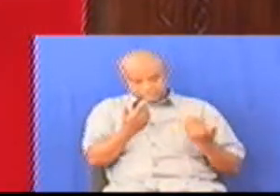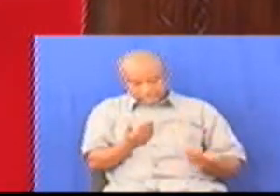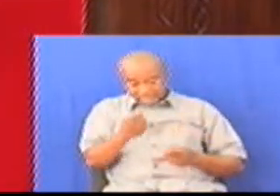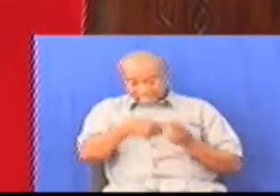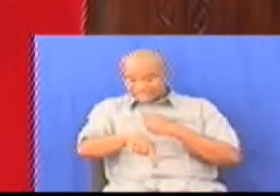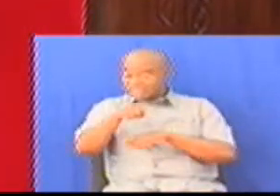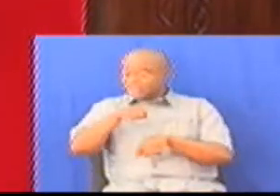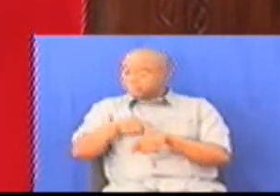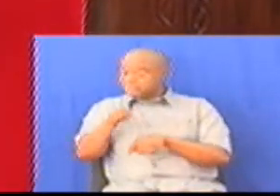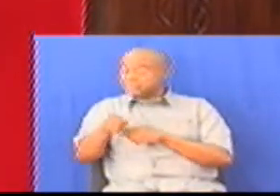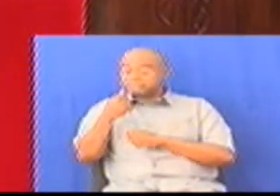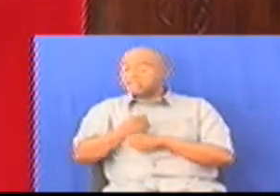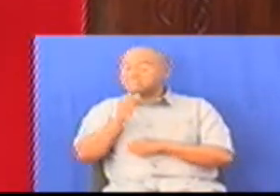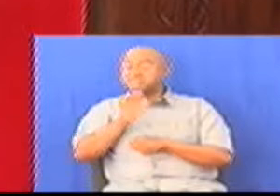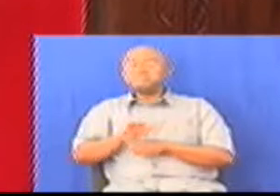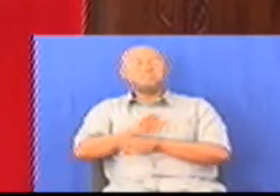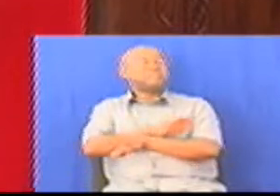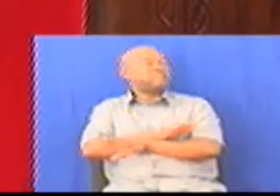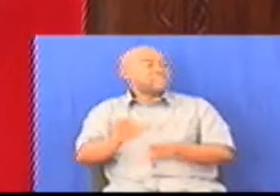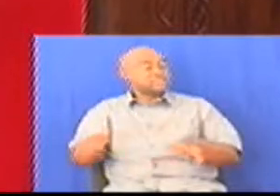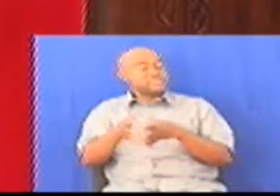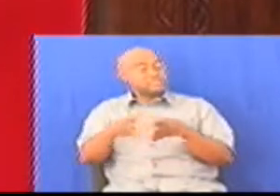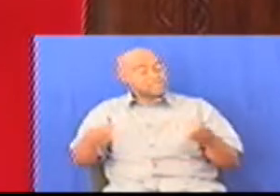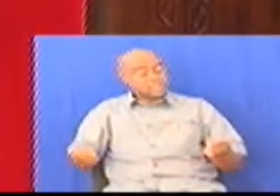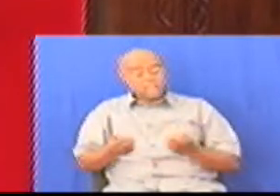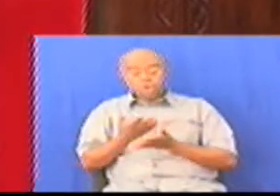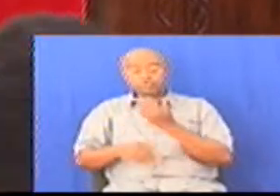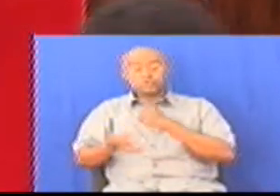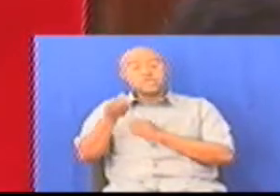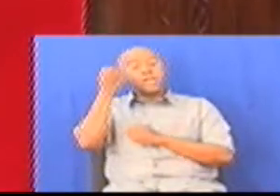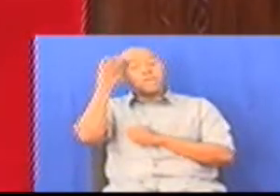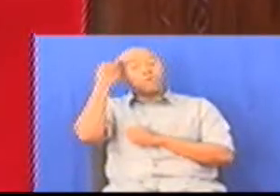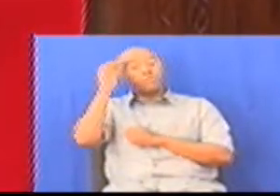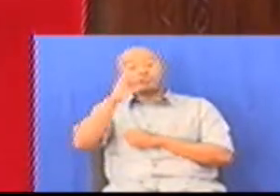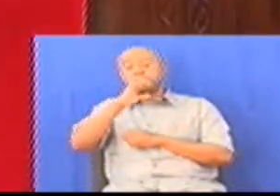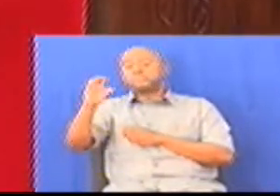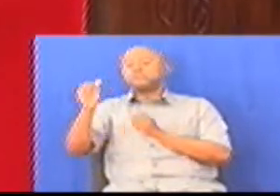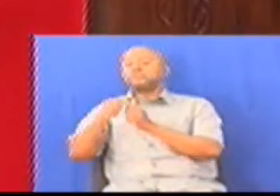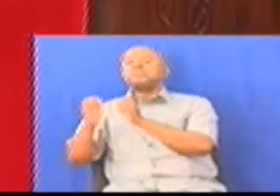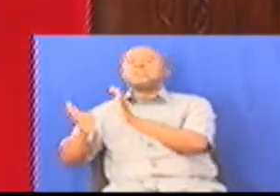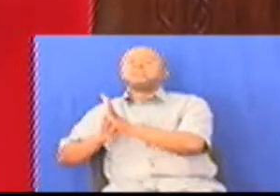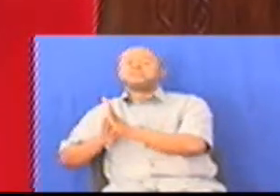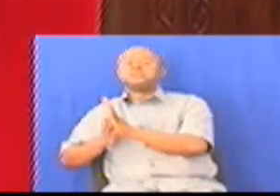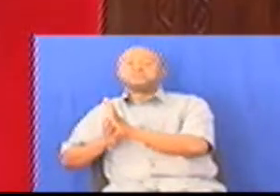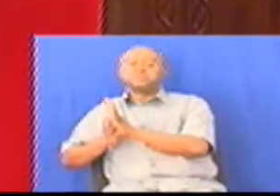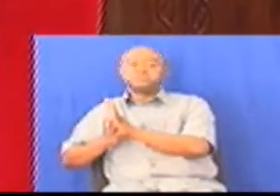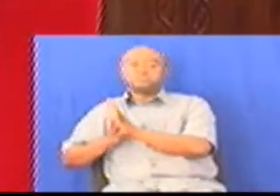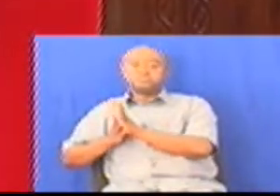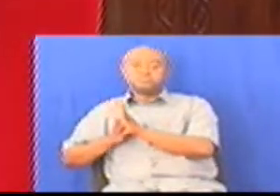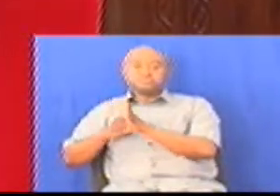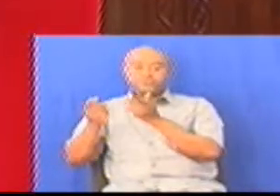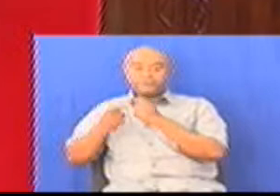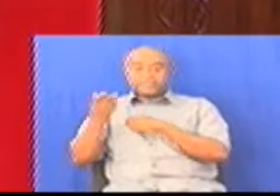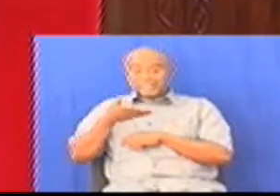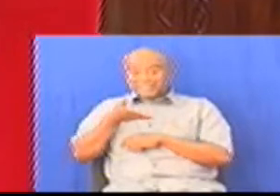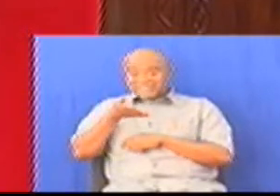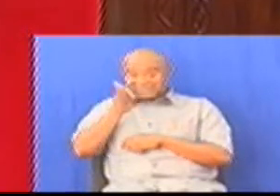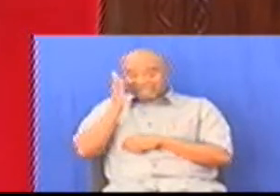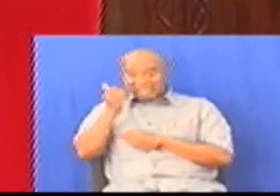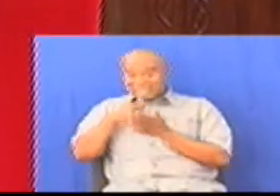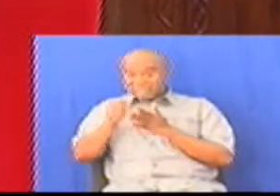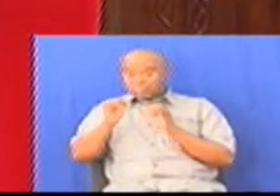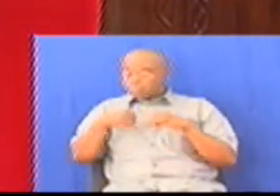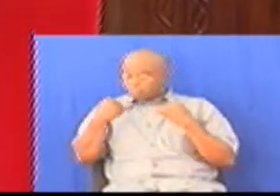hiki ambacho taasisi nyingi zimeathiriwa na janga la corona. Aidha, serikali ipanue wigo wa tozo ili ilipwe pia na taasisi za